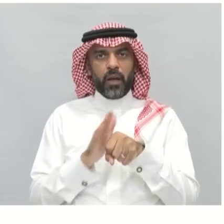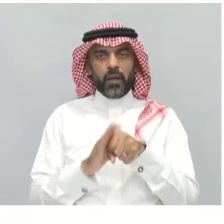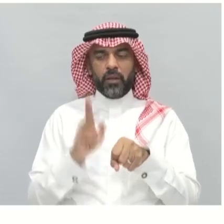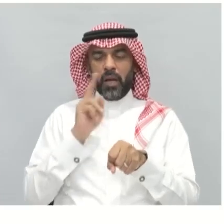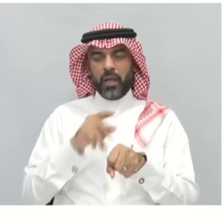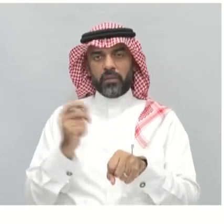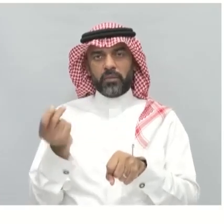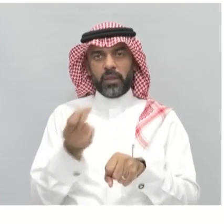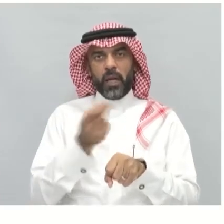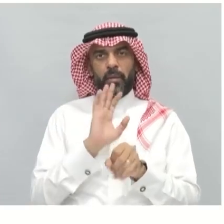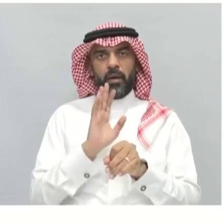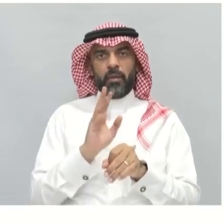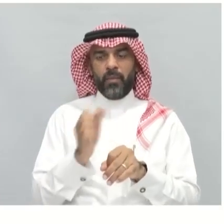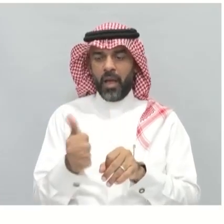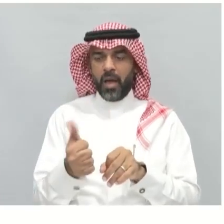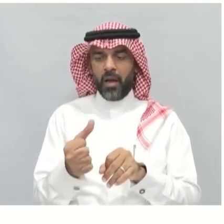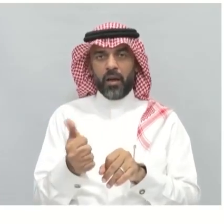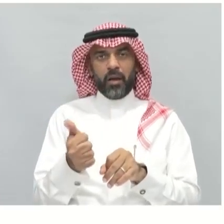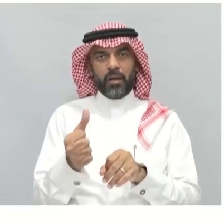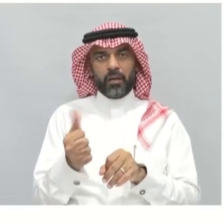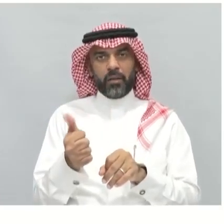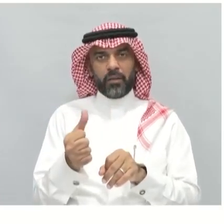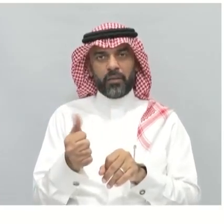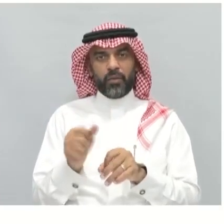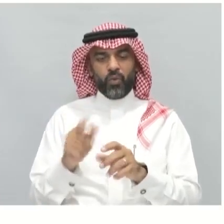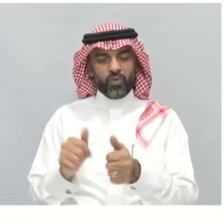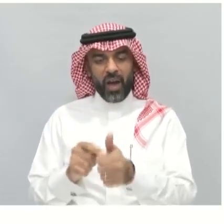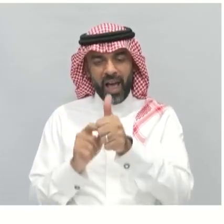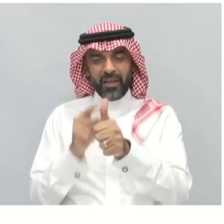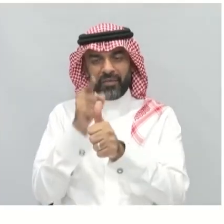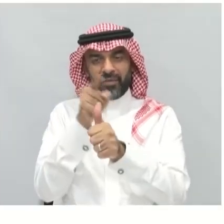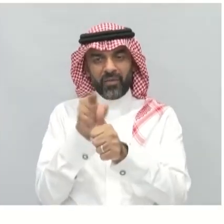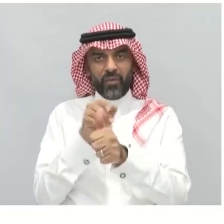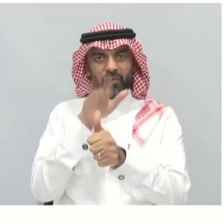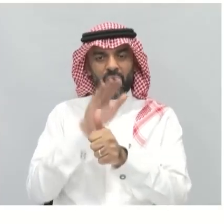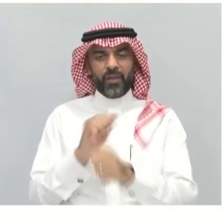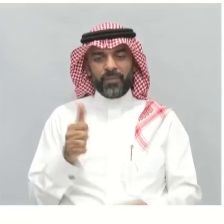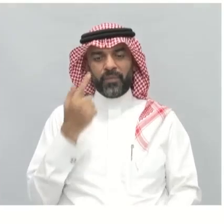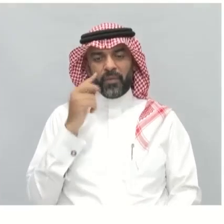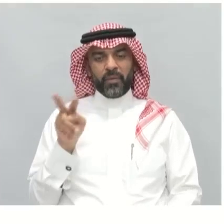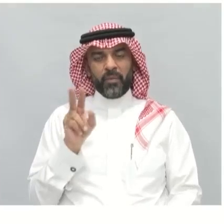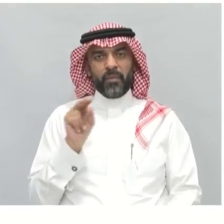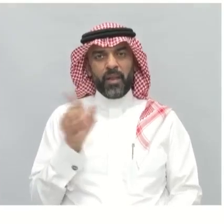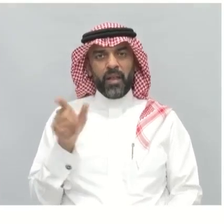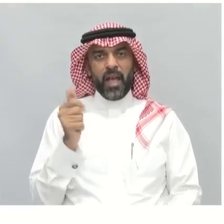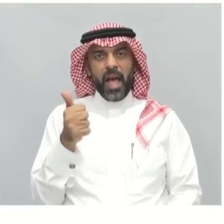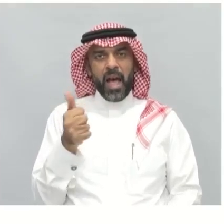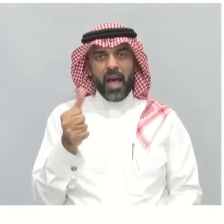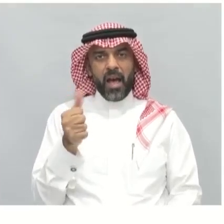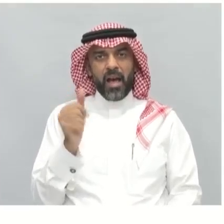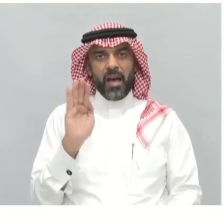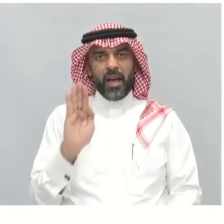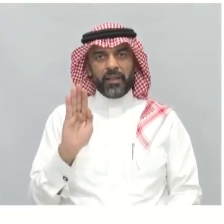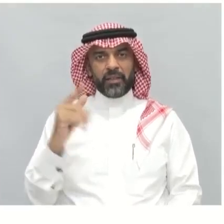واعطى اذا في الفعل الماضي الرباعي تكتب الالف